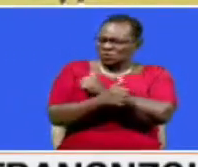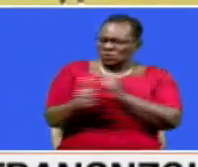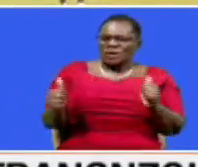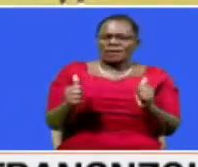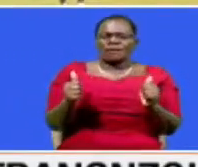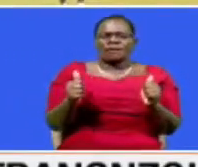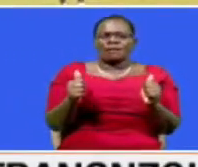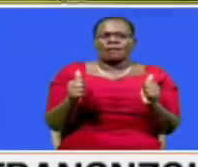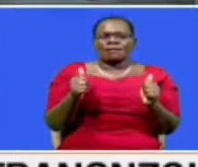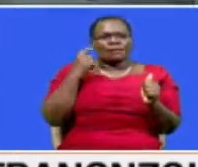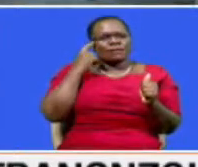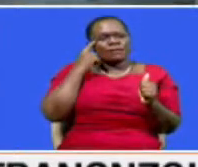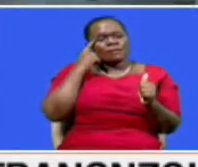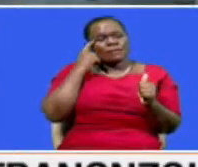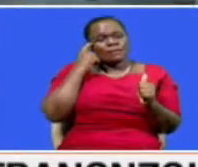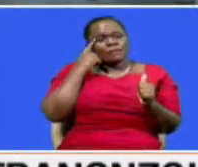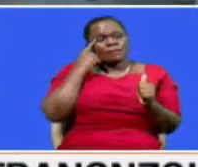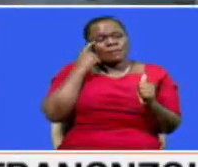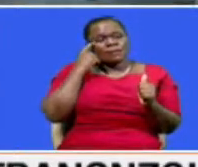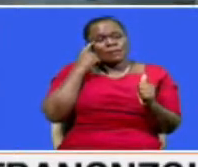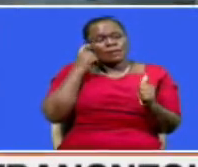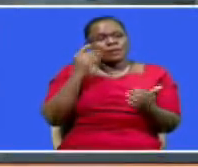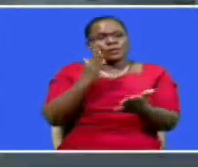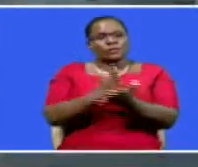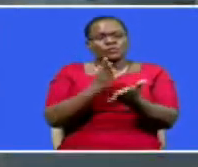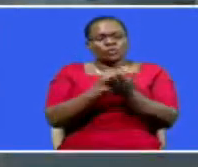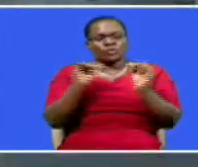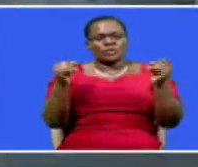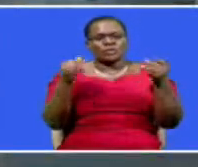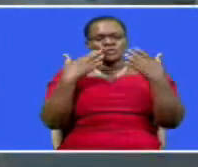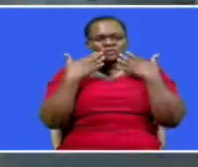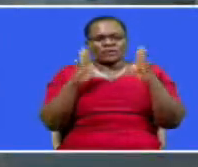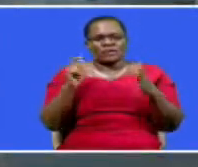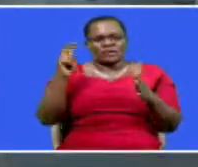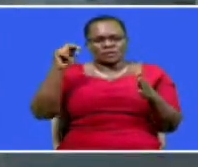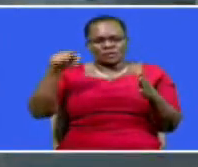letter. Bila shaka mwisho wa taarifa za KTL michezo kwa